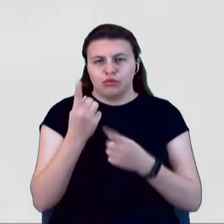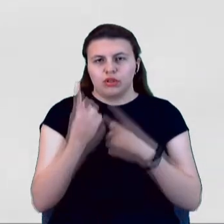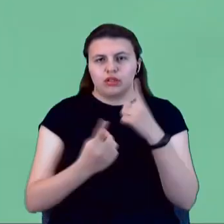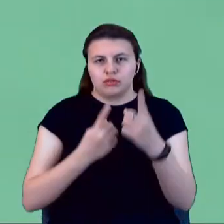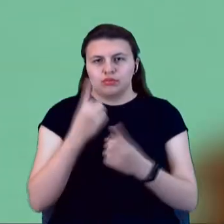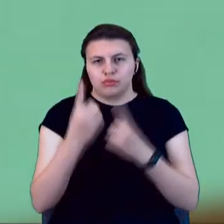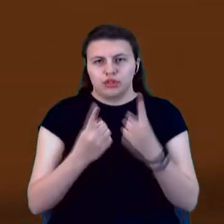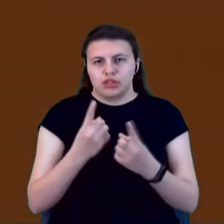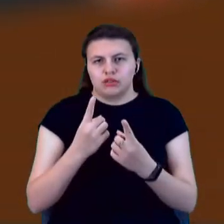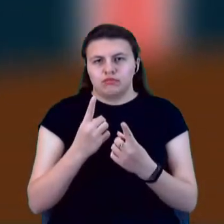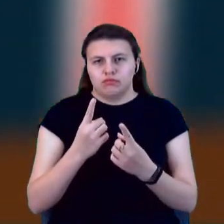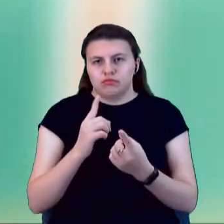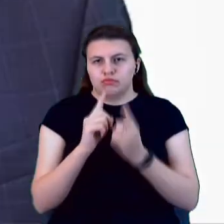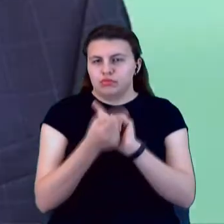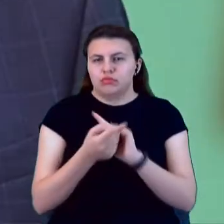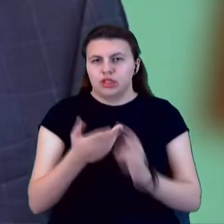изменился наш город.